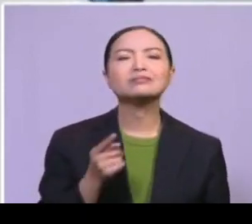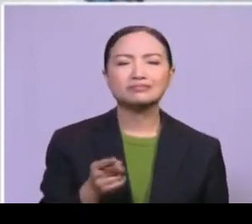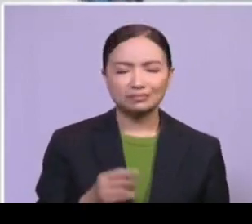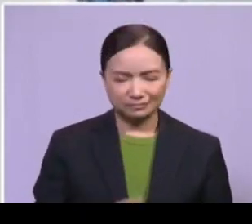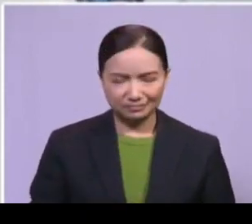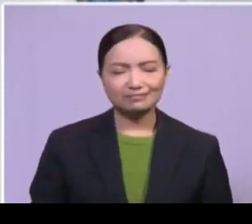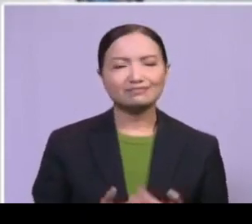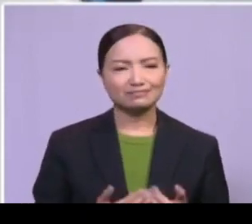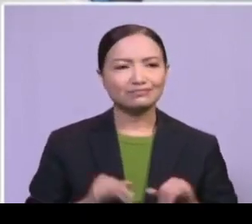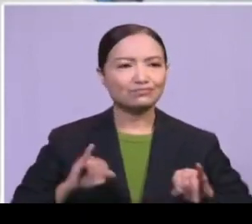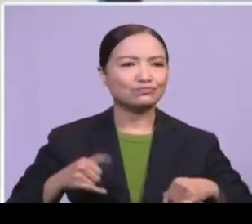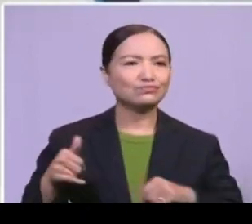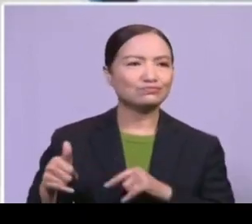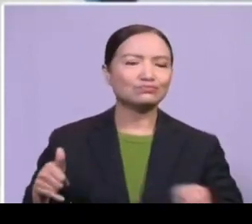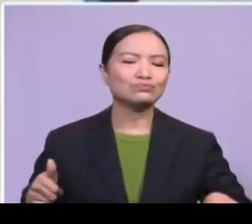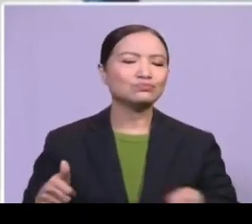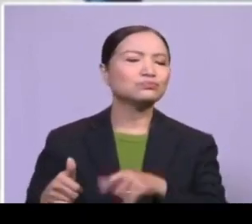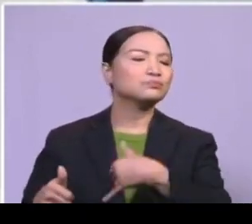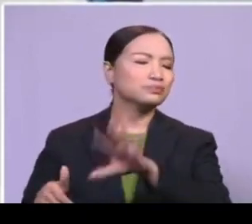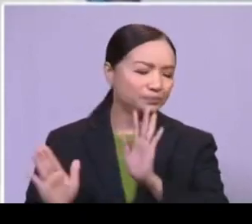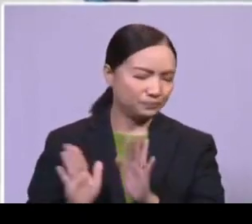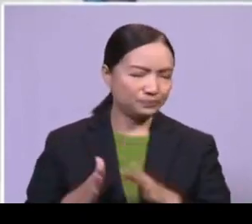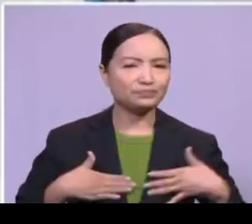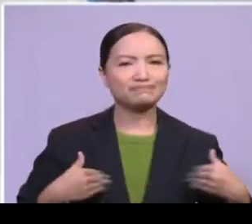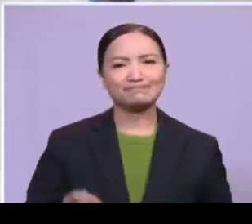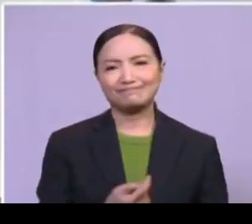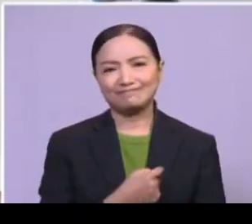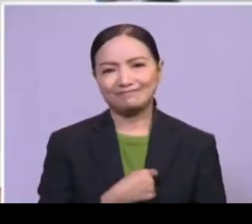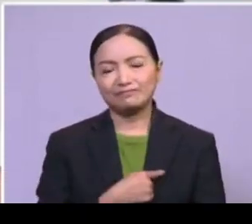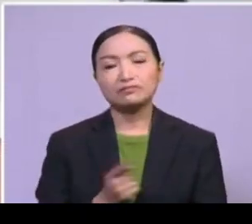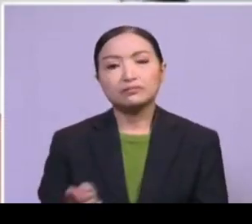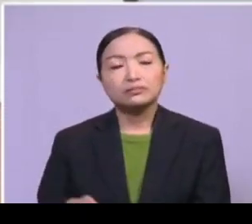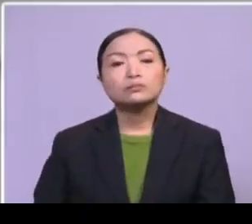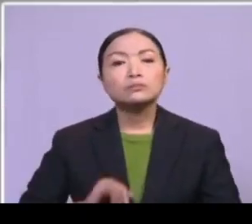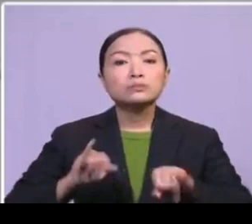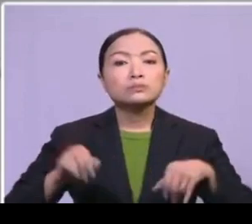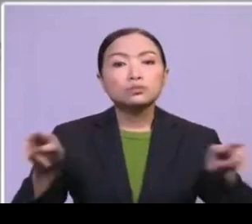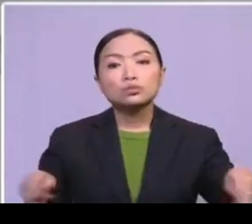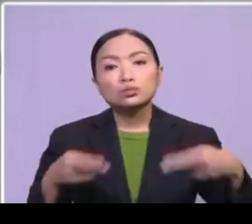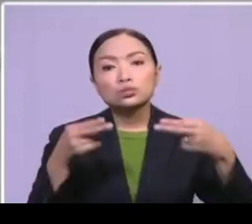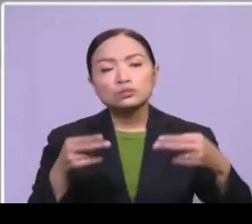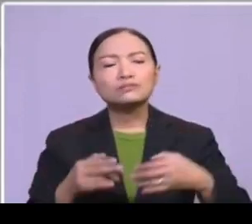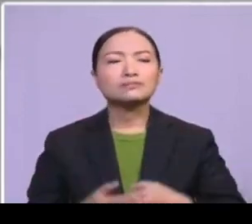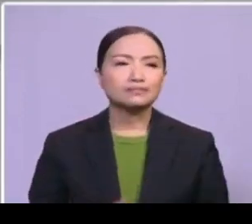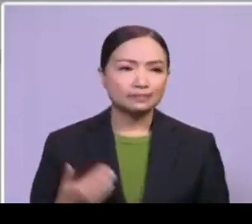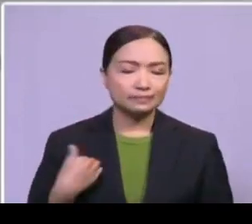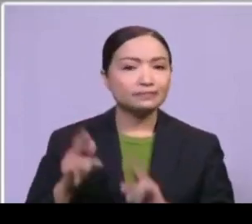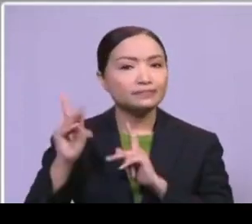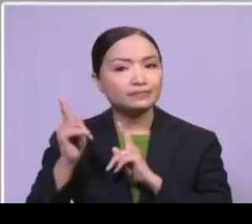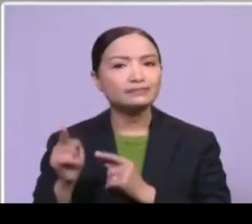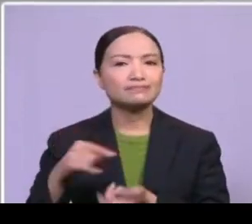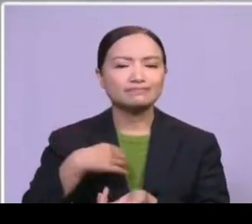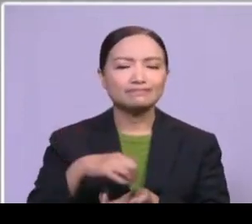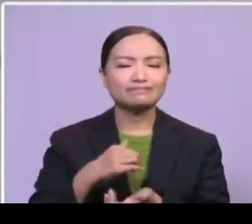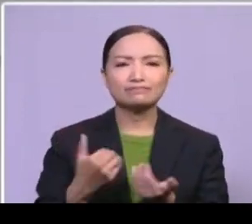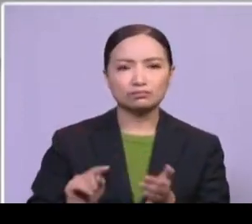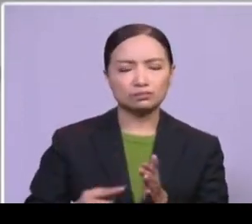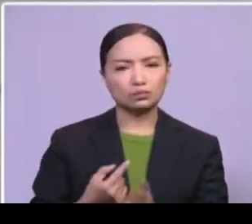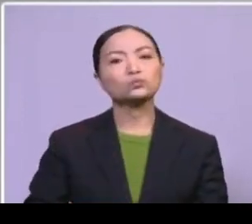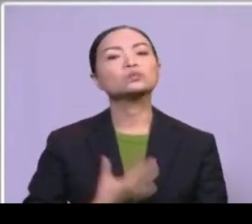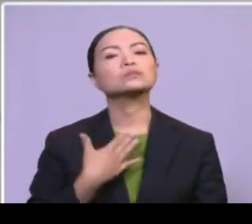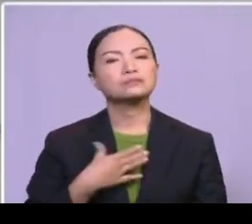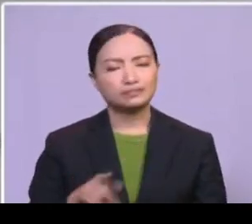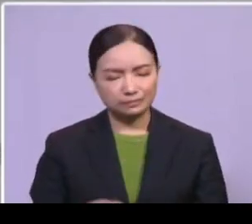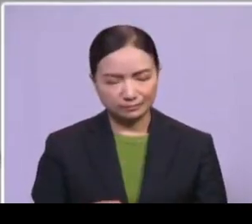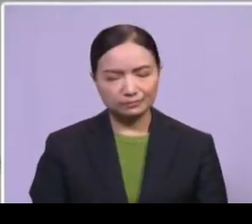อนเงินคืนเจ้าของไปเขาก็สบายใจขึ้นตัวเจ้าของเงินเองก็วิดีโอคอลนะครับทั้งกับสื่อมวลชนก็บอกว่าตอนแรกตกใจม